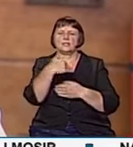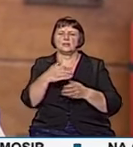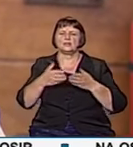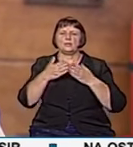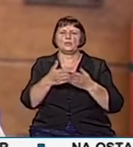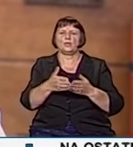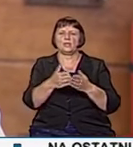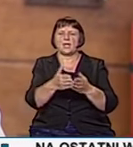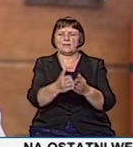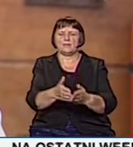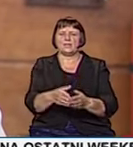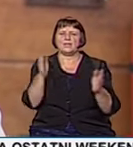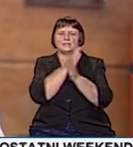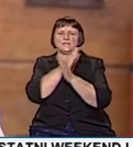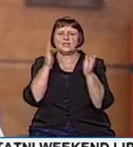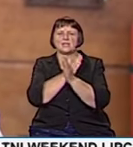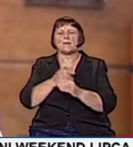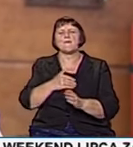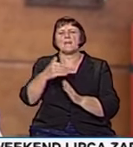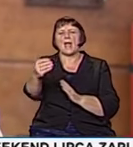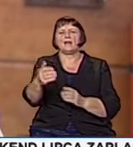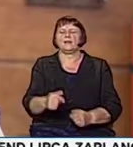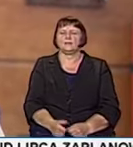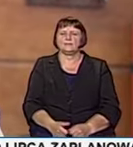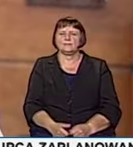płyniemy z wichrem w dal.